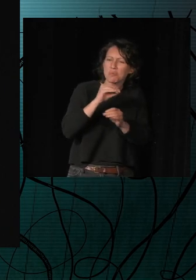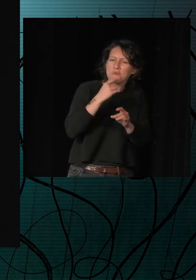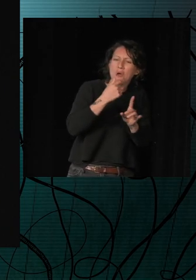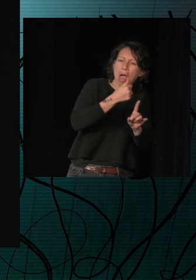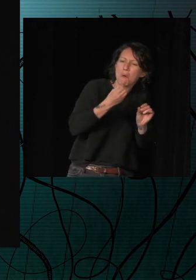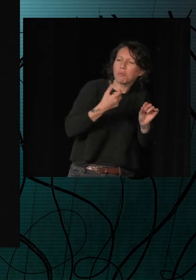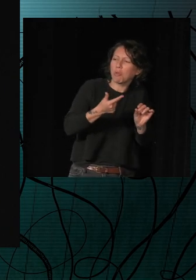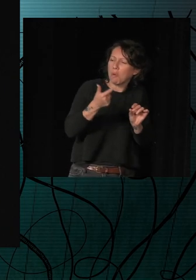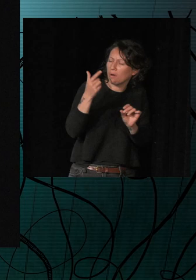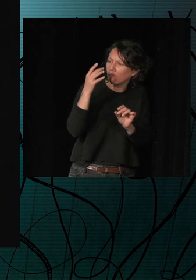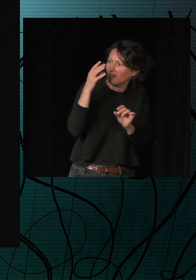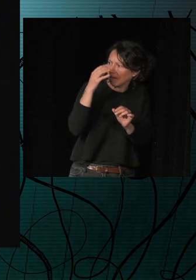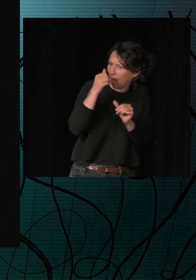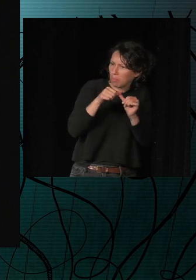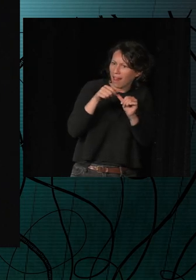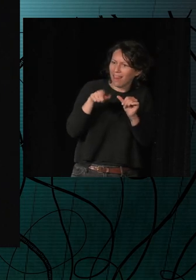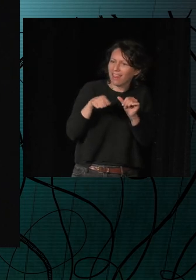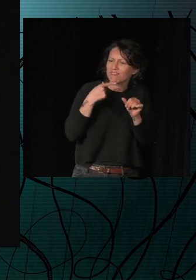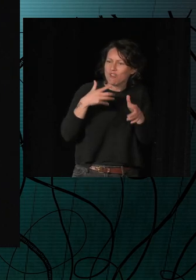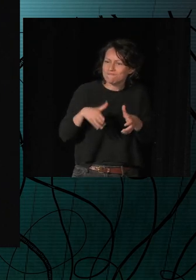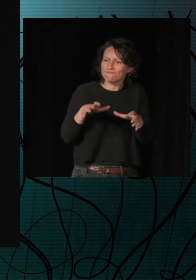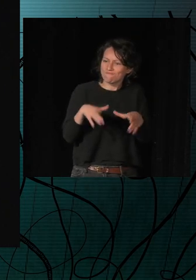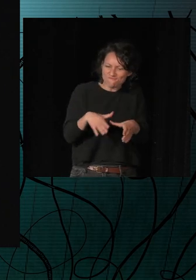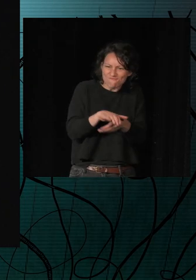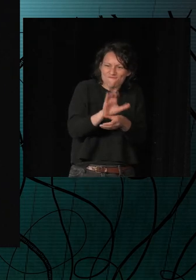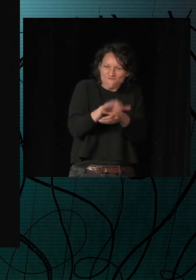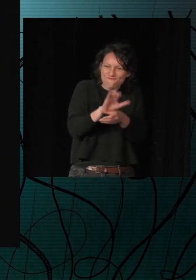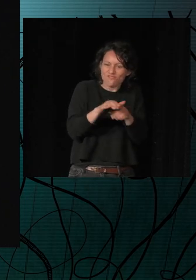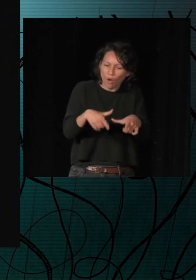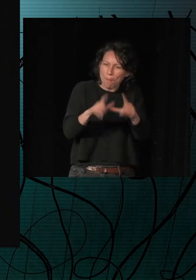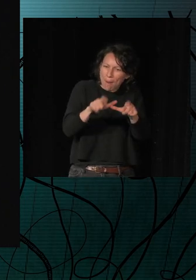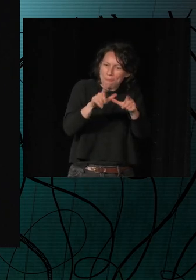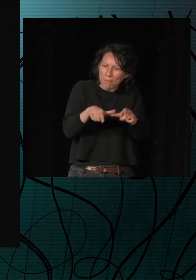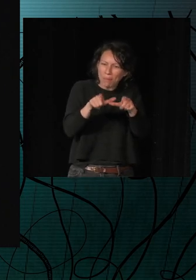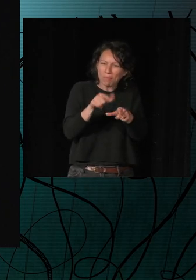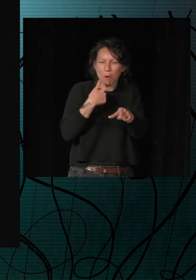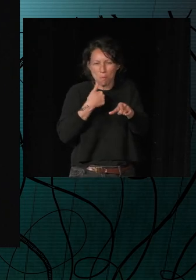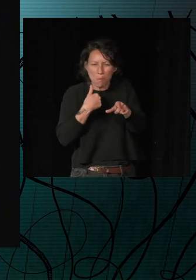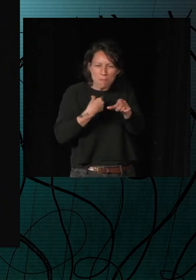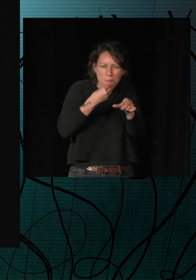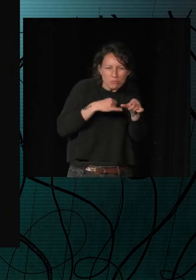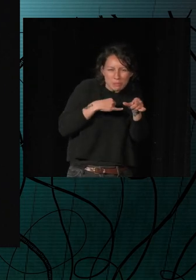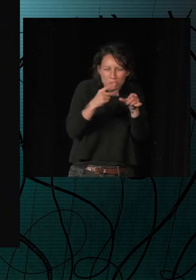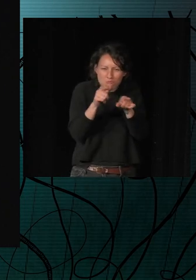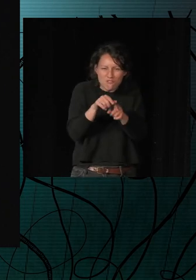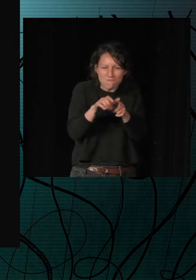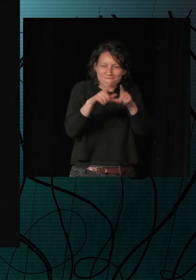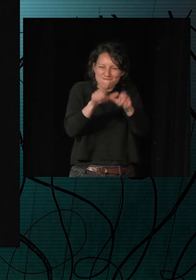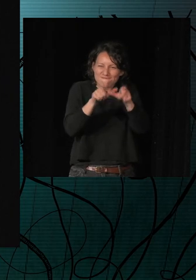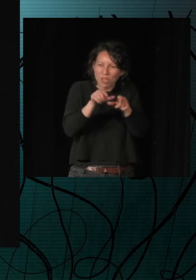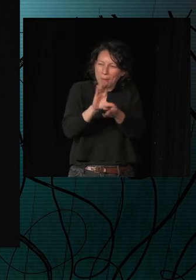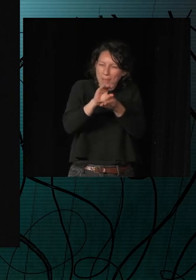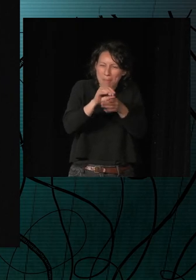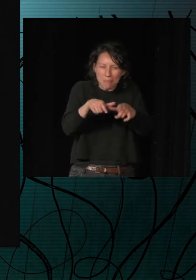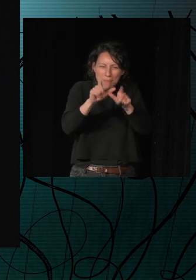parce que par le monstre monstre des toilettes et qui lui dis je vais manger ton pipi et puis bon voilà et en fait c'est la cuvette qui parle comme ça et je trouvais ça horrible et donc